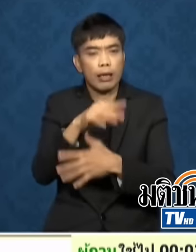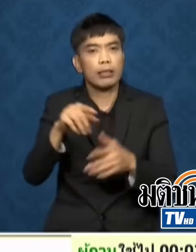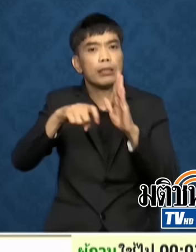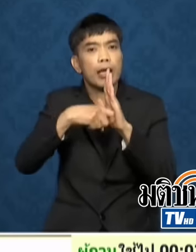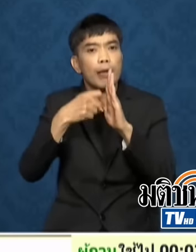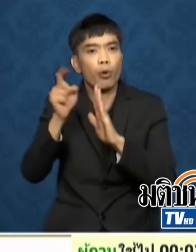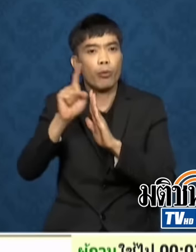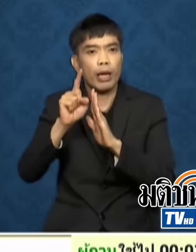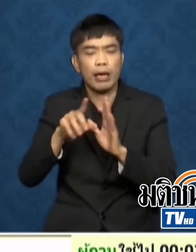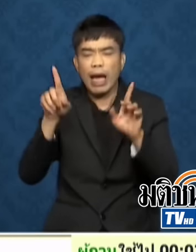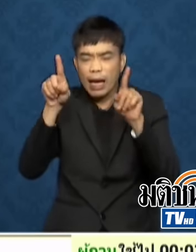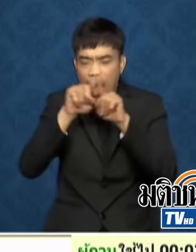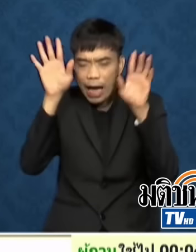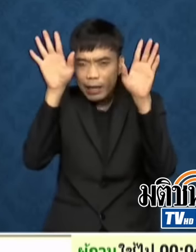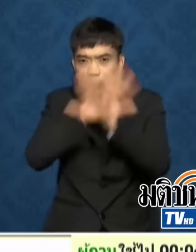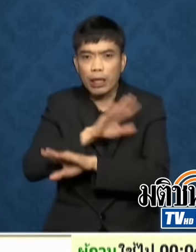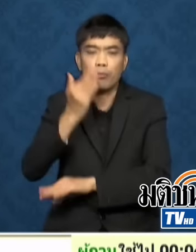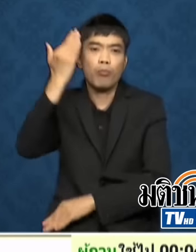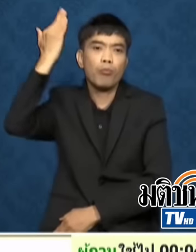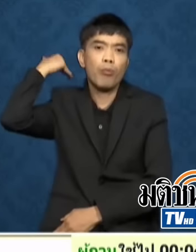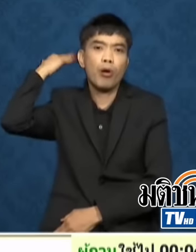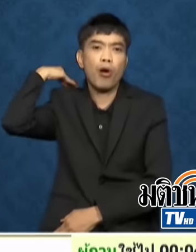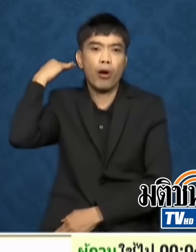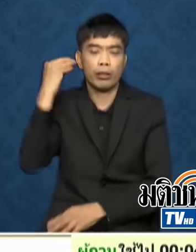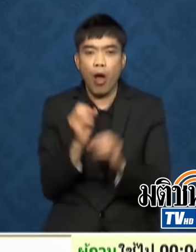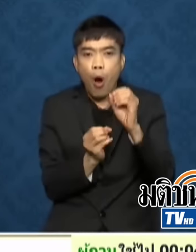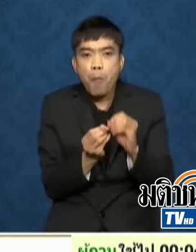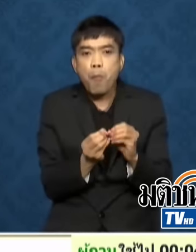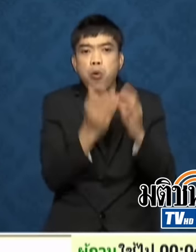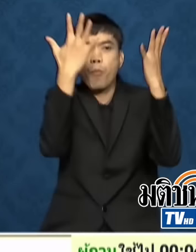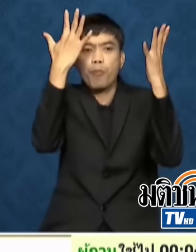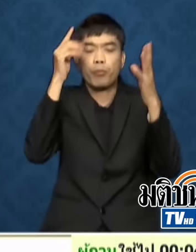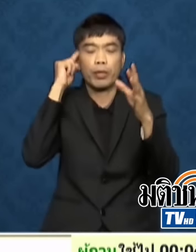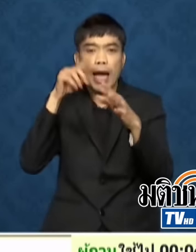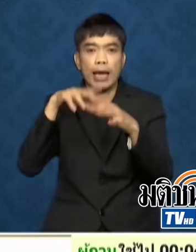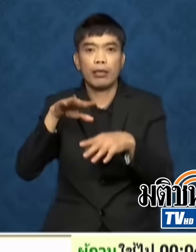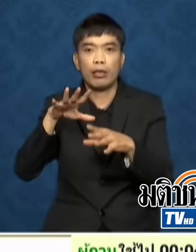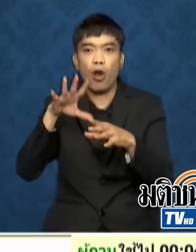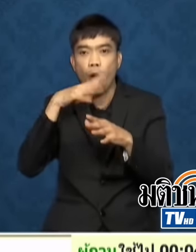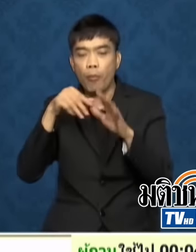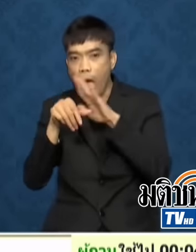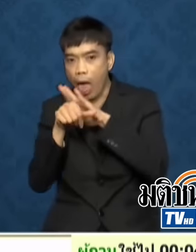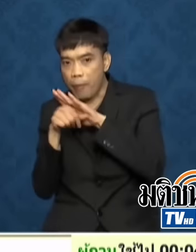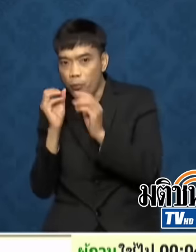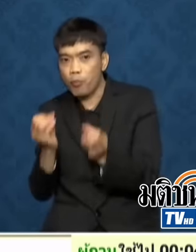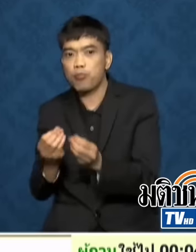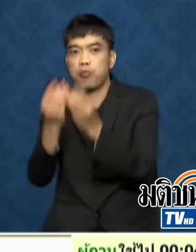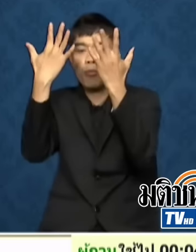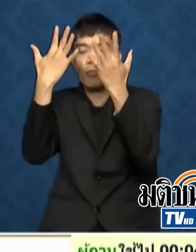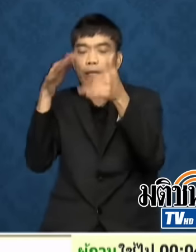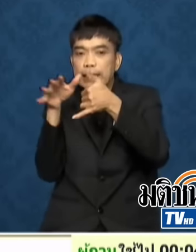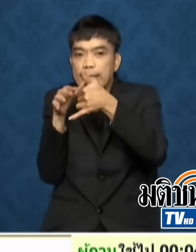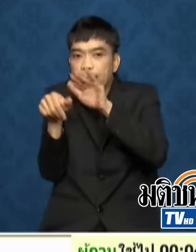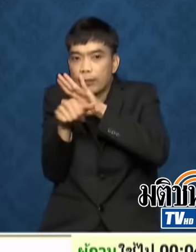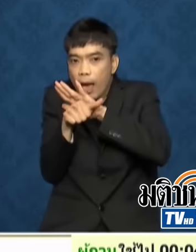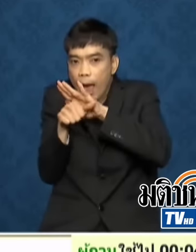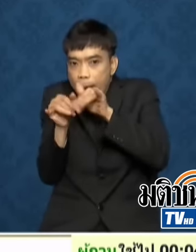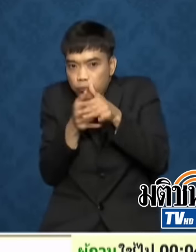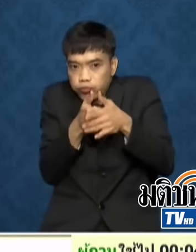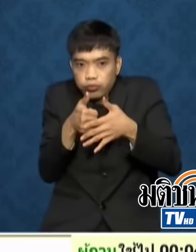การณ์คาร์บอมเกิดขึ้นต่อท่านอดีตนายกรัฐมนตรีจึงต้องเอาไปรักษาตัวเอาไว้ในชั้น